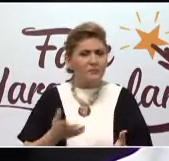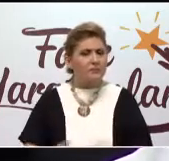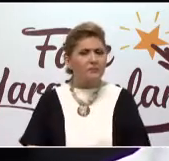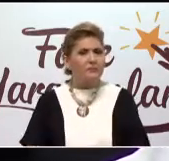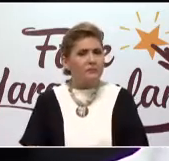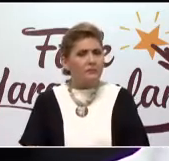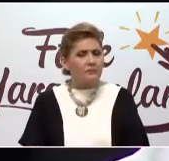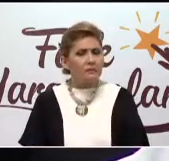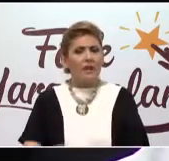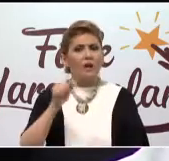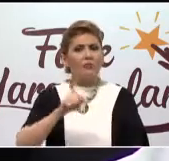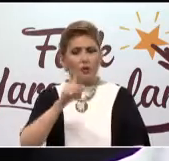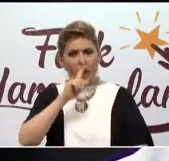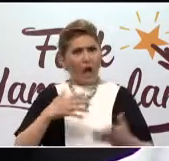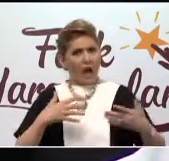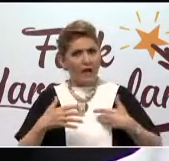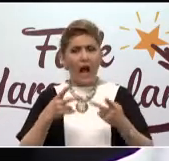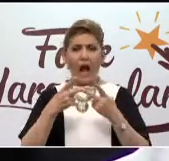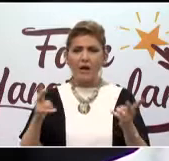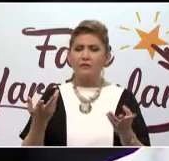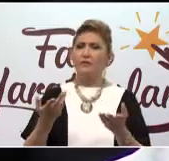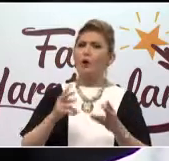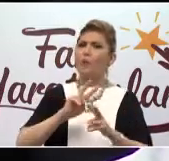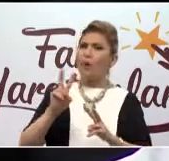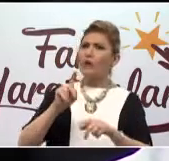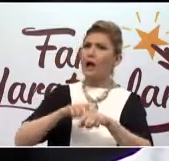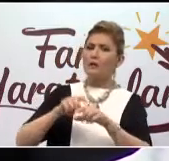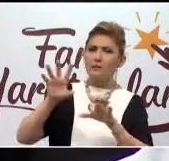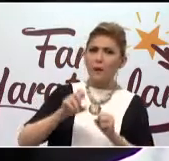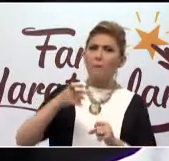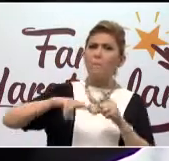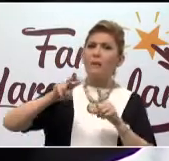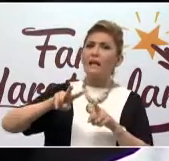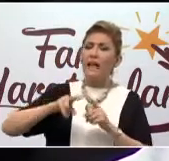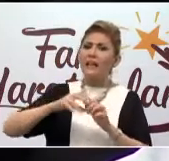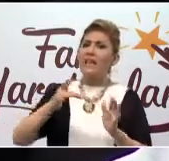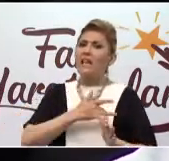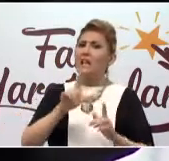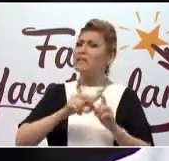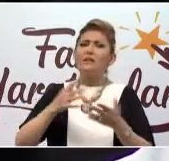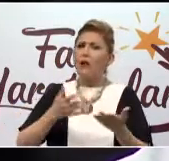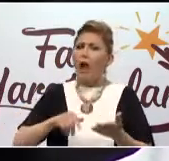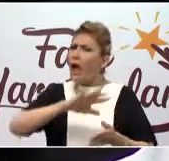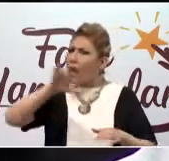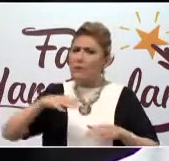kaynak şimdi var mı? Bu bir hareket. Açık kaynaklı modeller paylaşılıyor. Patentli, lisanslı bir şey değil. Herkes yapabilir.